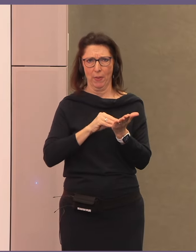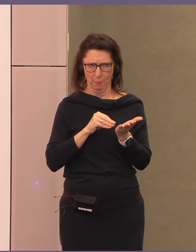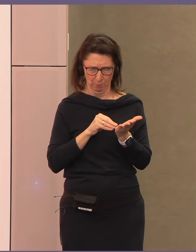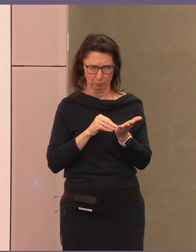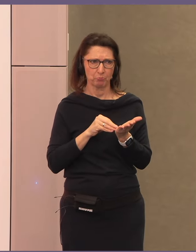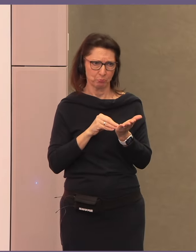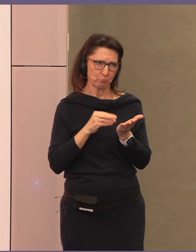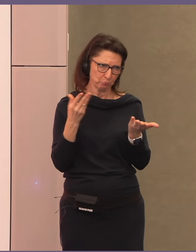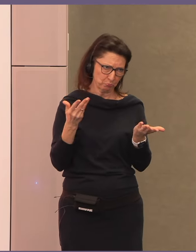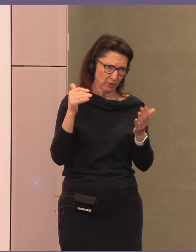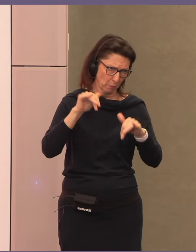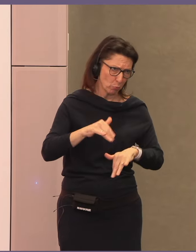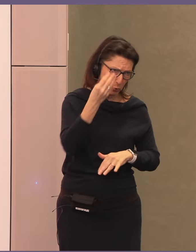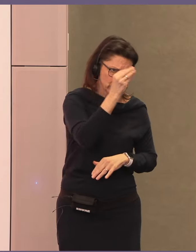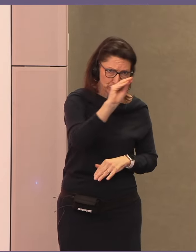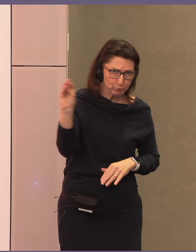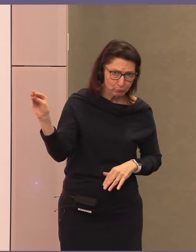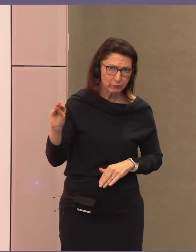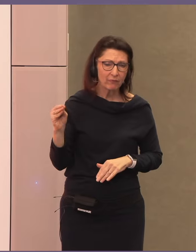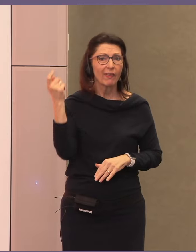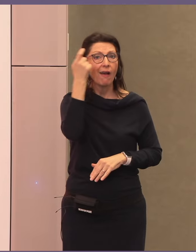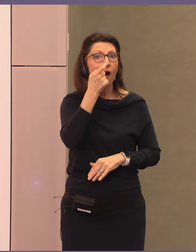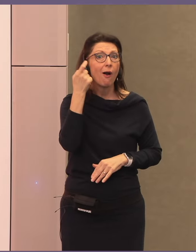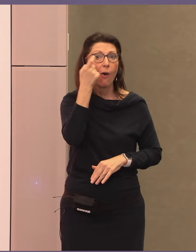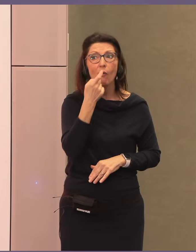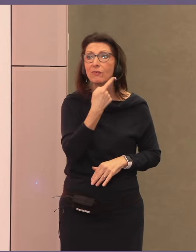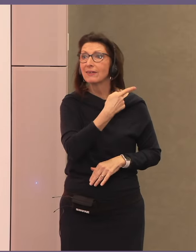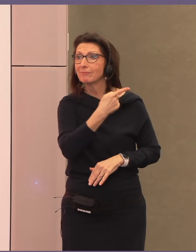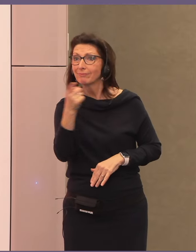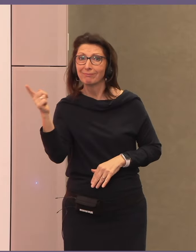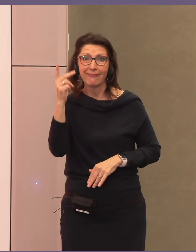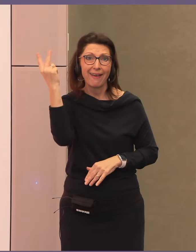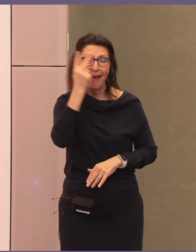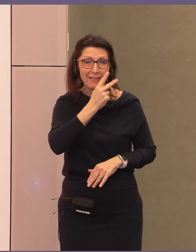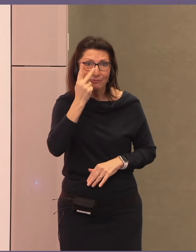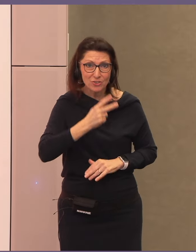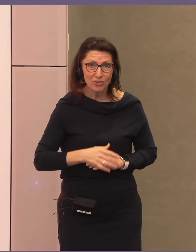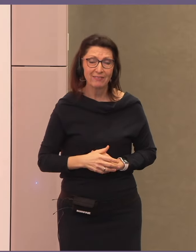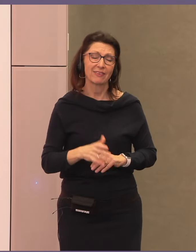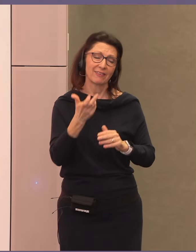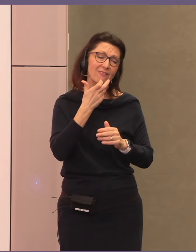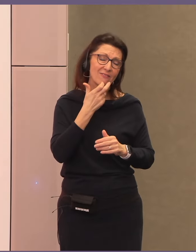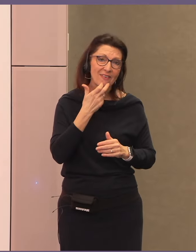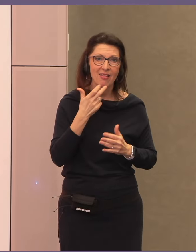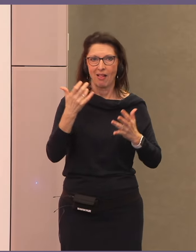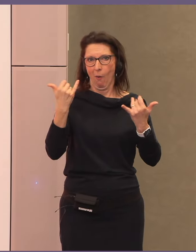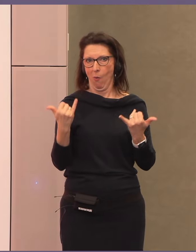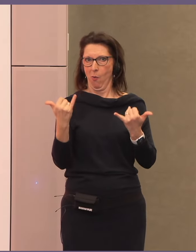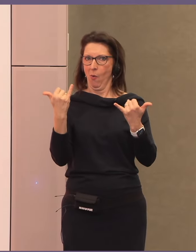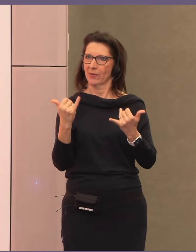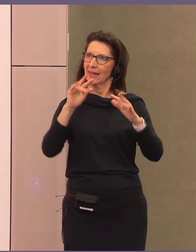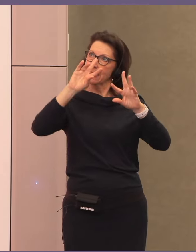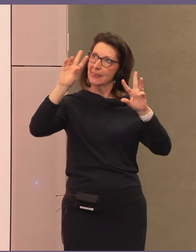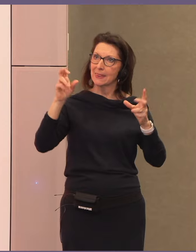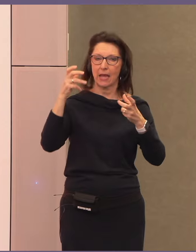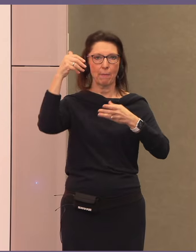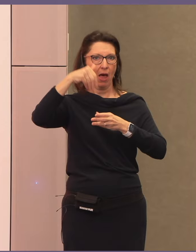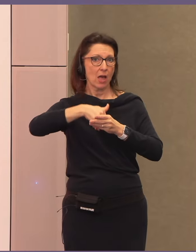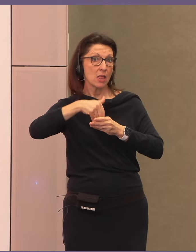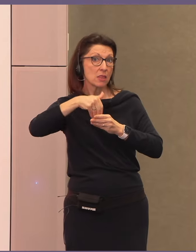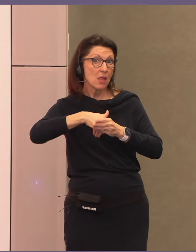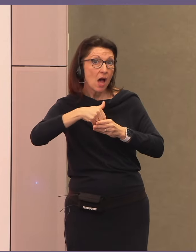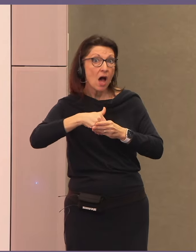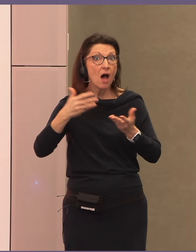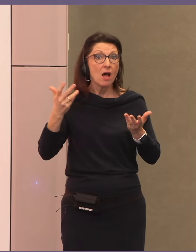müssen wir dazu sagen. Und wir hoffen, dass das in ihrem Sinne ist, damit wir eben auch das, was heute hier mit Ihnen geteilt wird